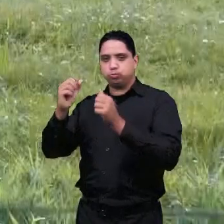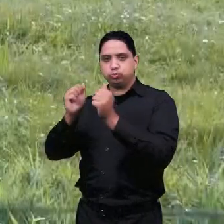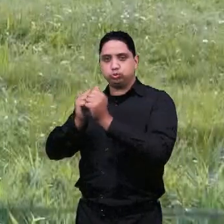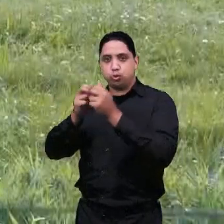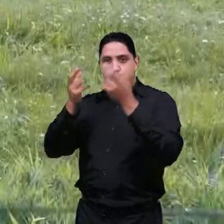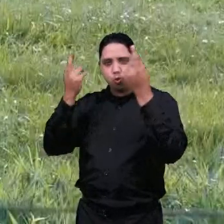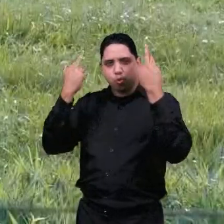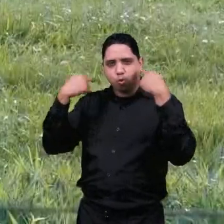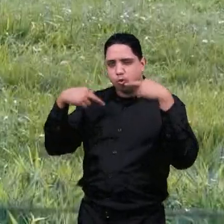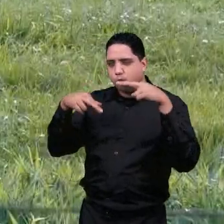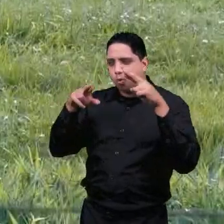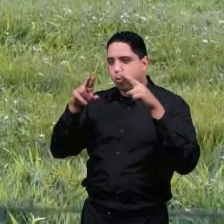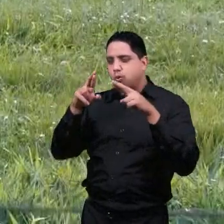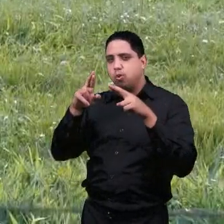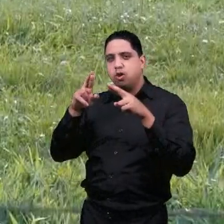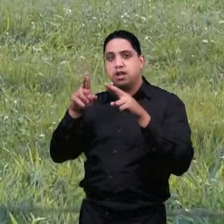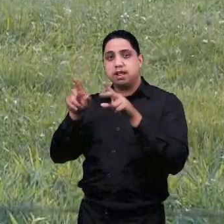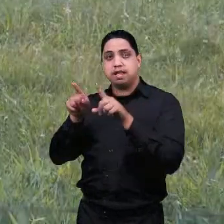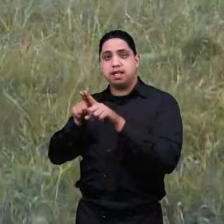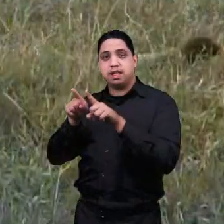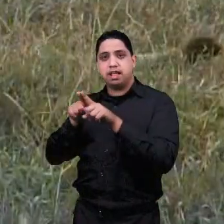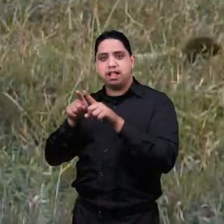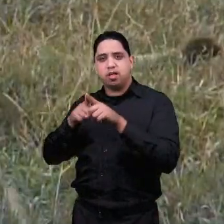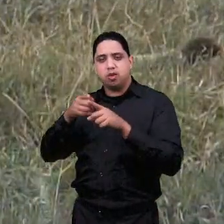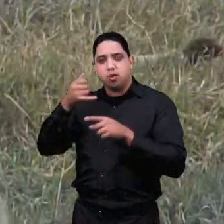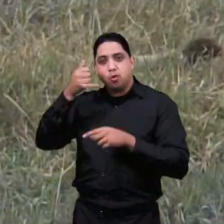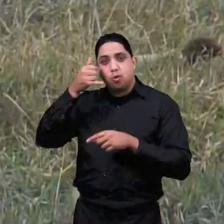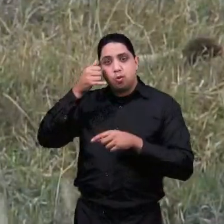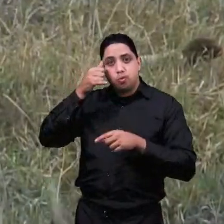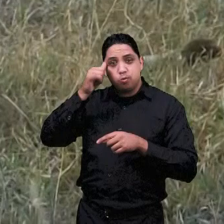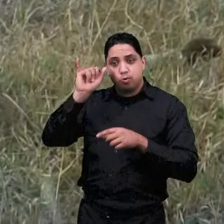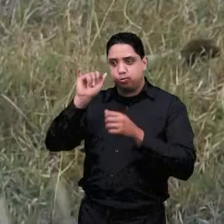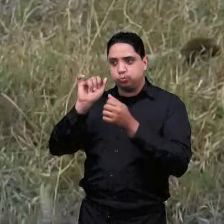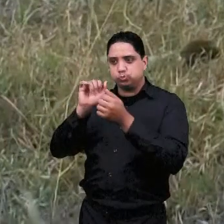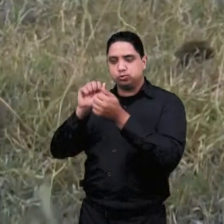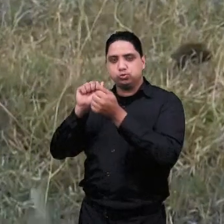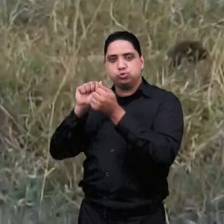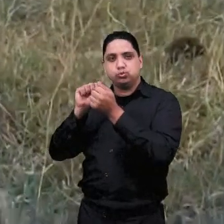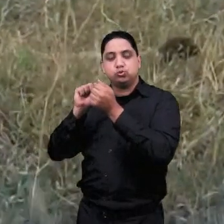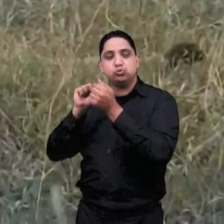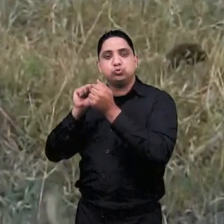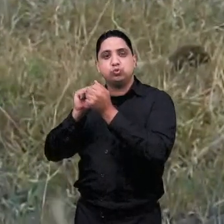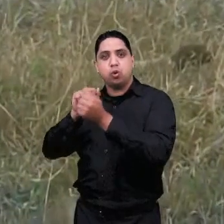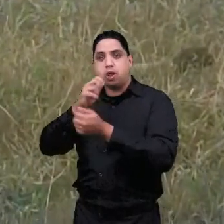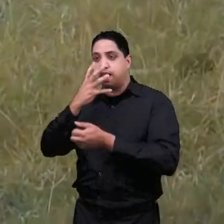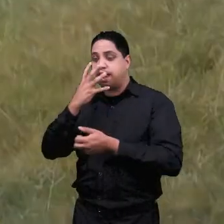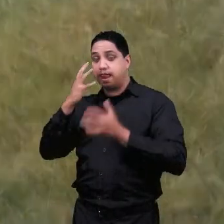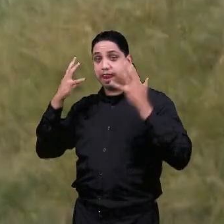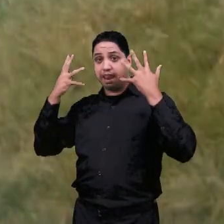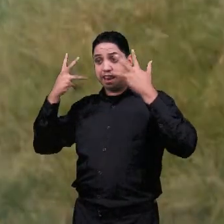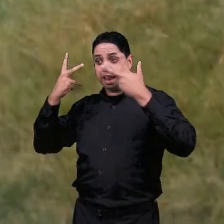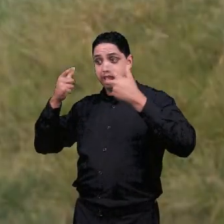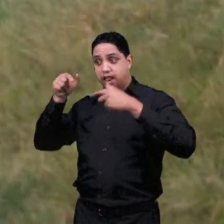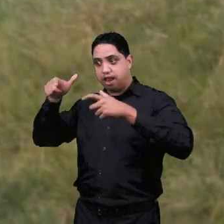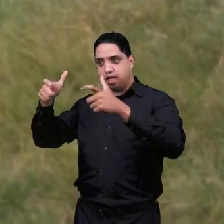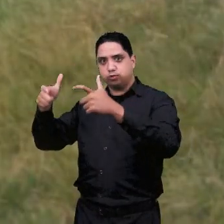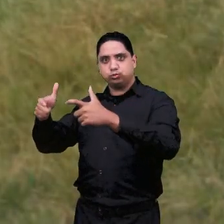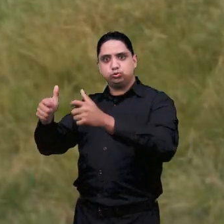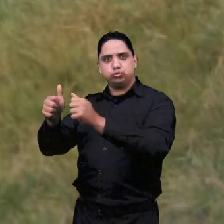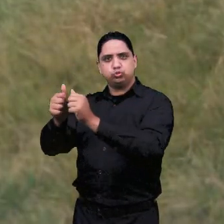Le loup va manger avec l'agneau et le bœuf avec le lion.